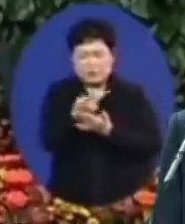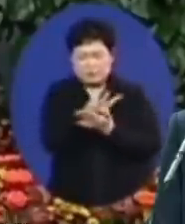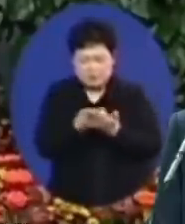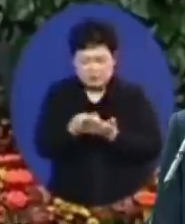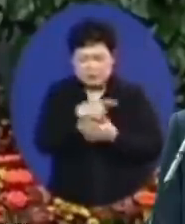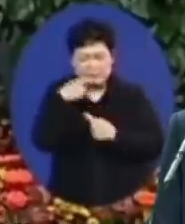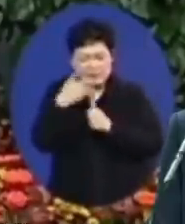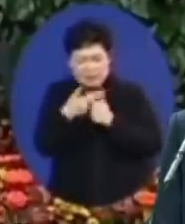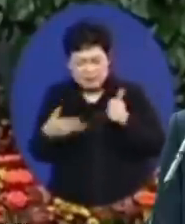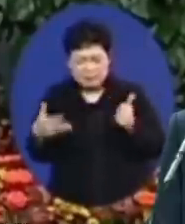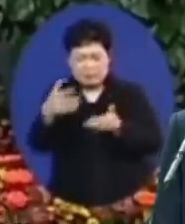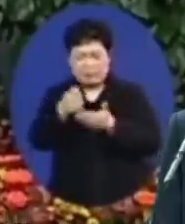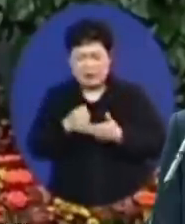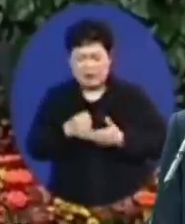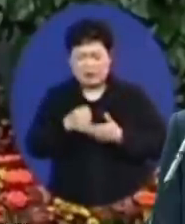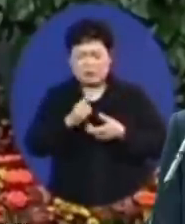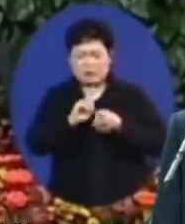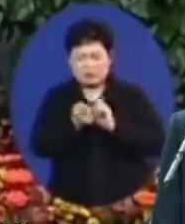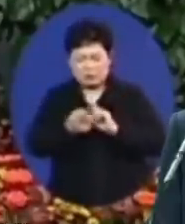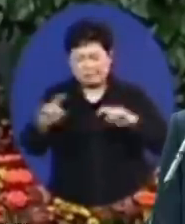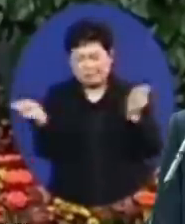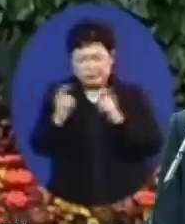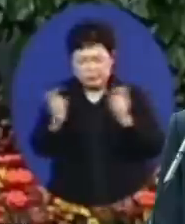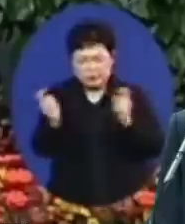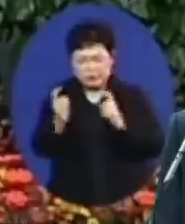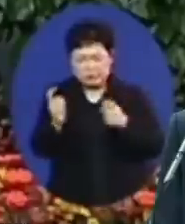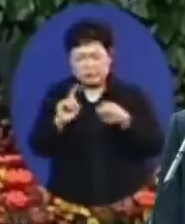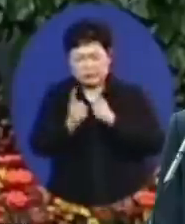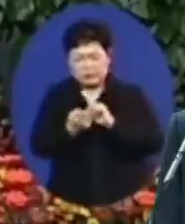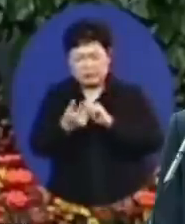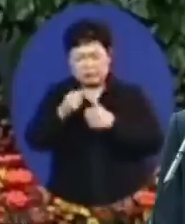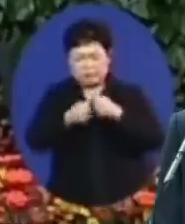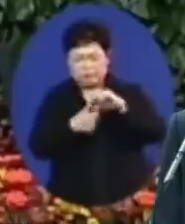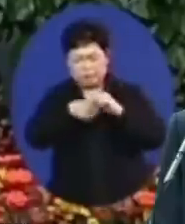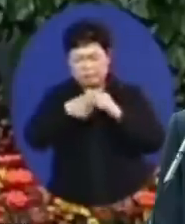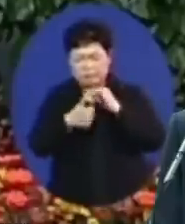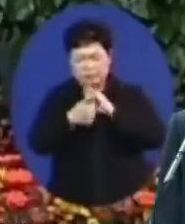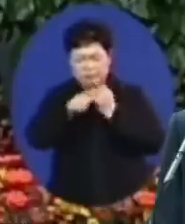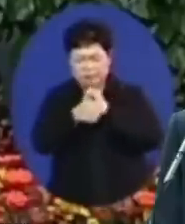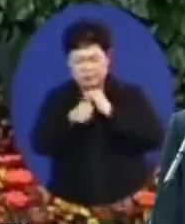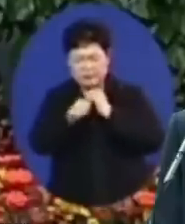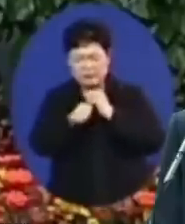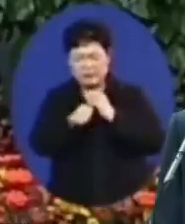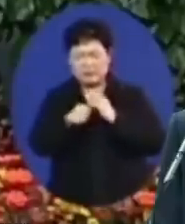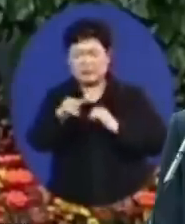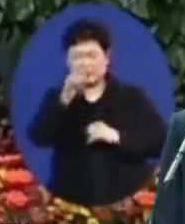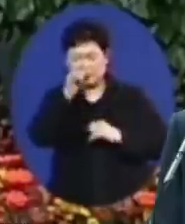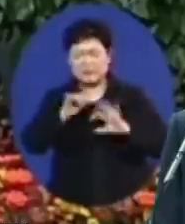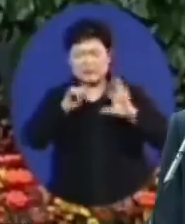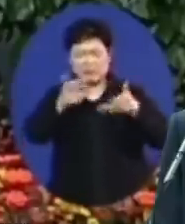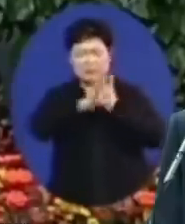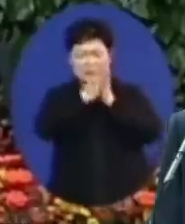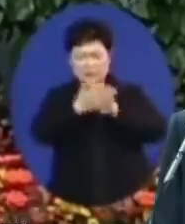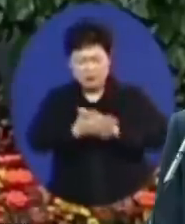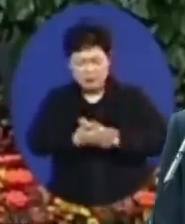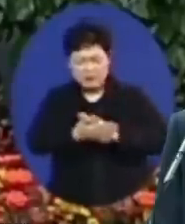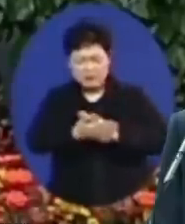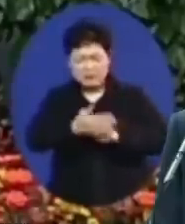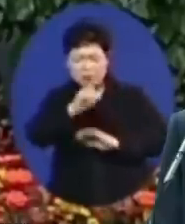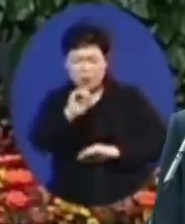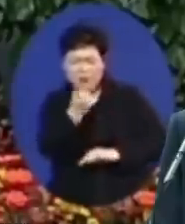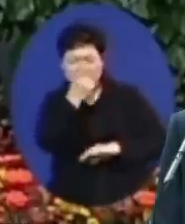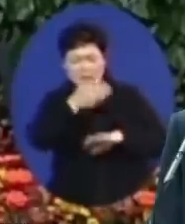피 흘림을 갖고 물고 찢고 싸우는 일이 너무나 많습니다. 이 세상을 변화시킬 수 있는 것은 감사하는 사람들이